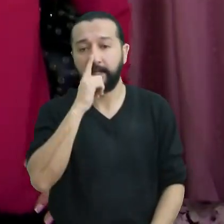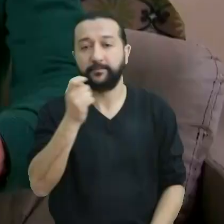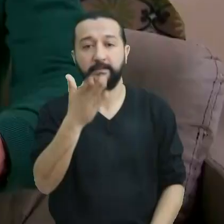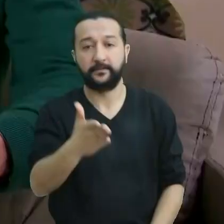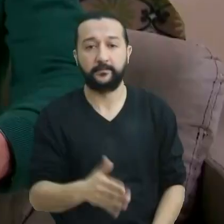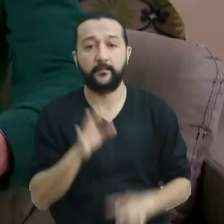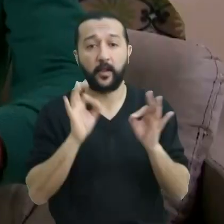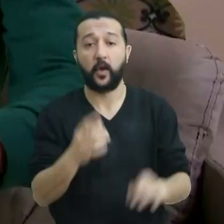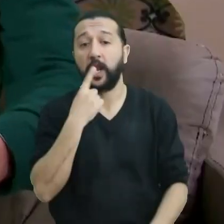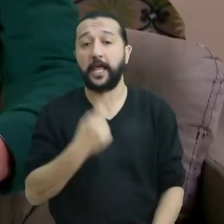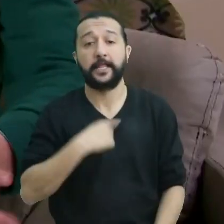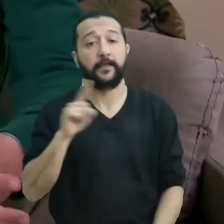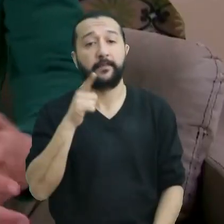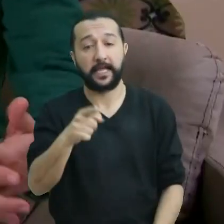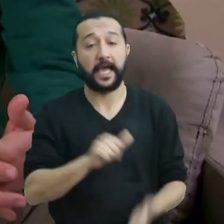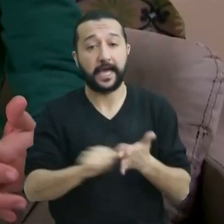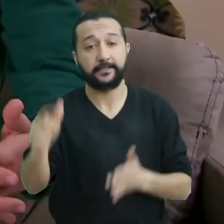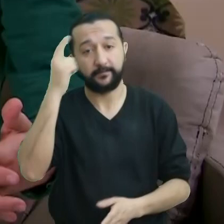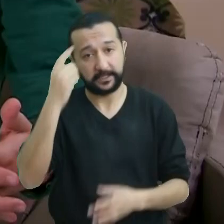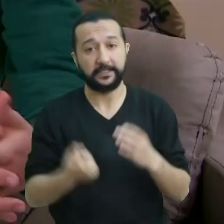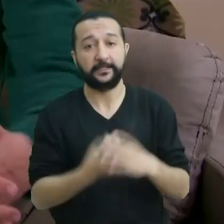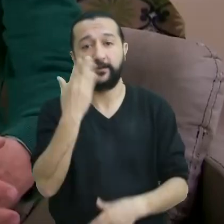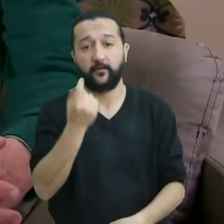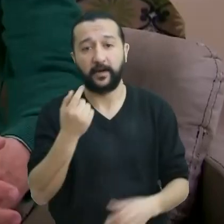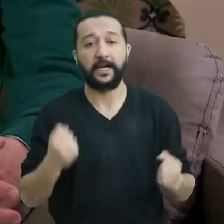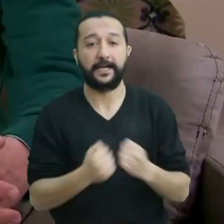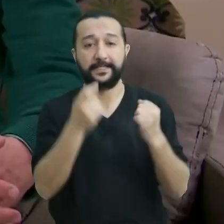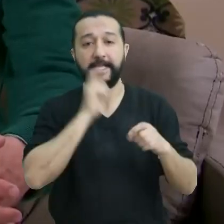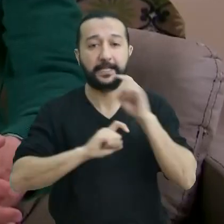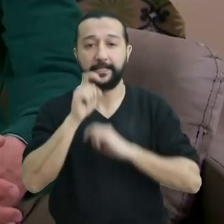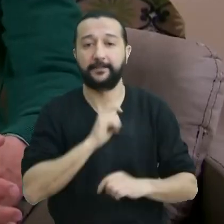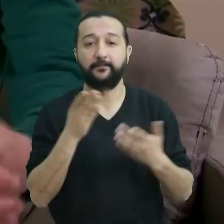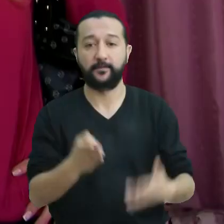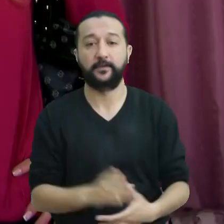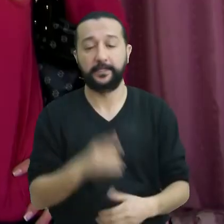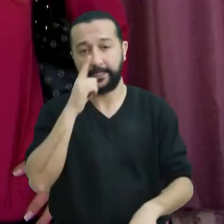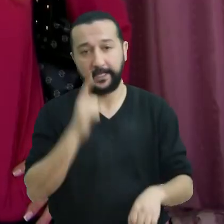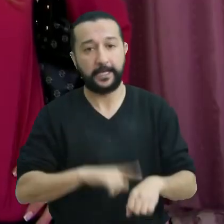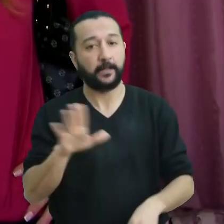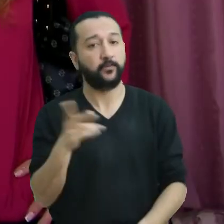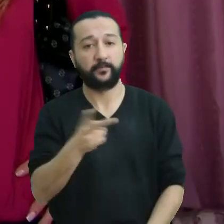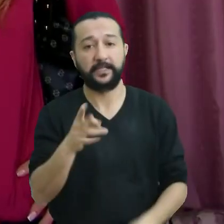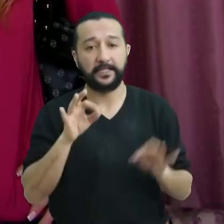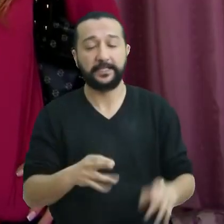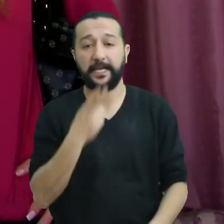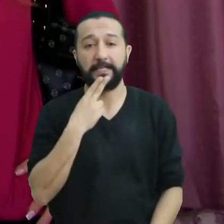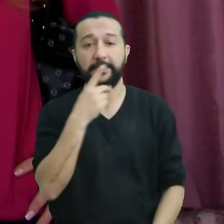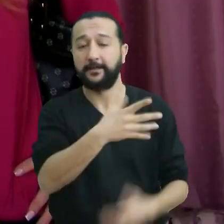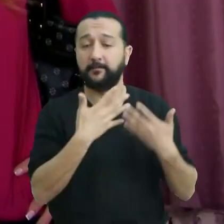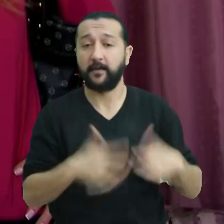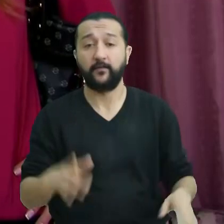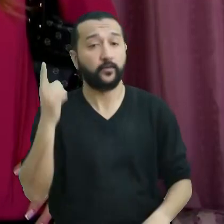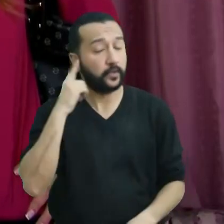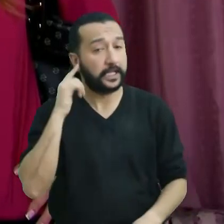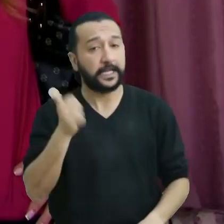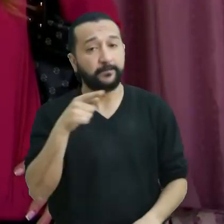yedin? Öyle deme Rüya. Herkesin başına gelecek ufak tefek aksilikler bunlar. İnanmıyorum size ya. Ya şimdi kadıncağız mahvolacak.